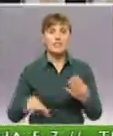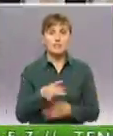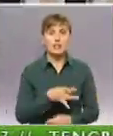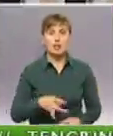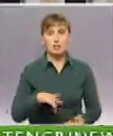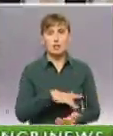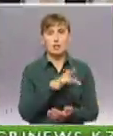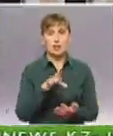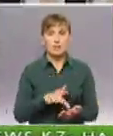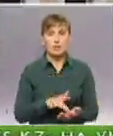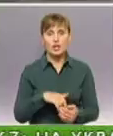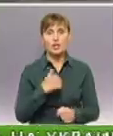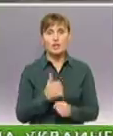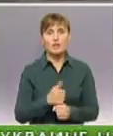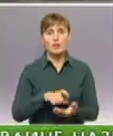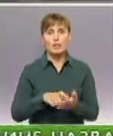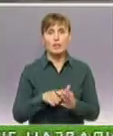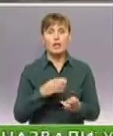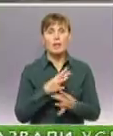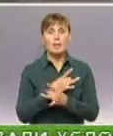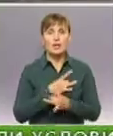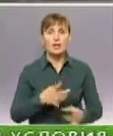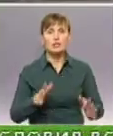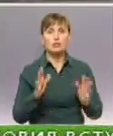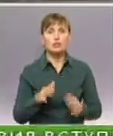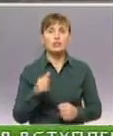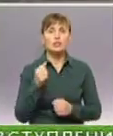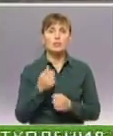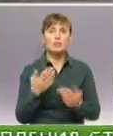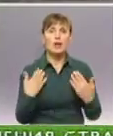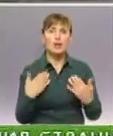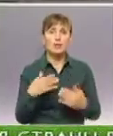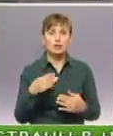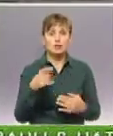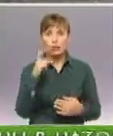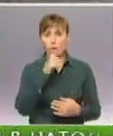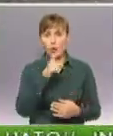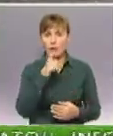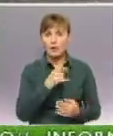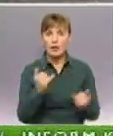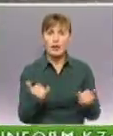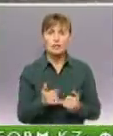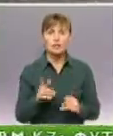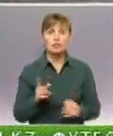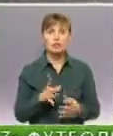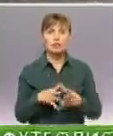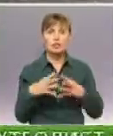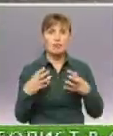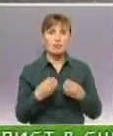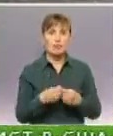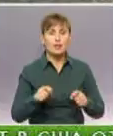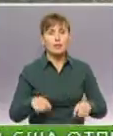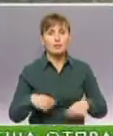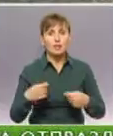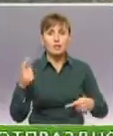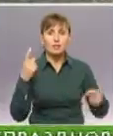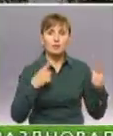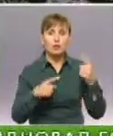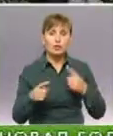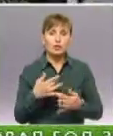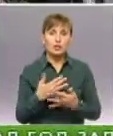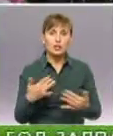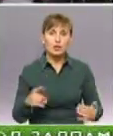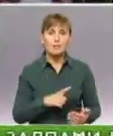районах мегаполиса. Основной площадкой для празднования станет Центральный парк культуры и отдыха. Гостей ждут семейные эстафеты, творческая